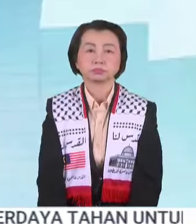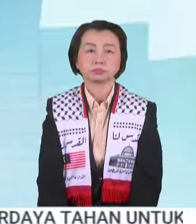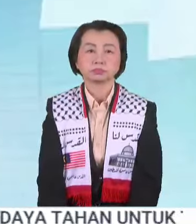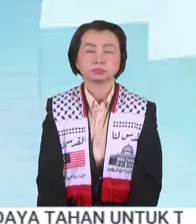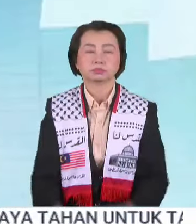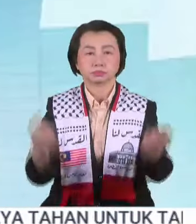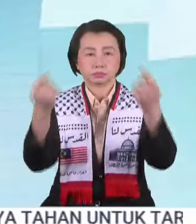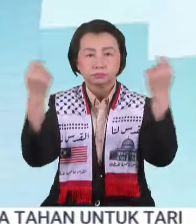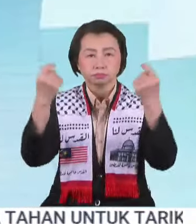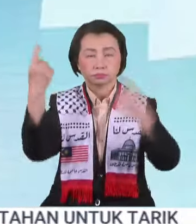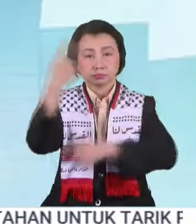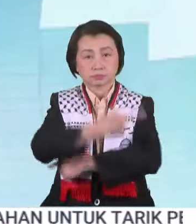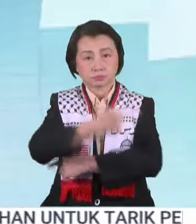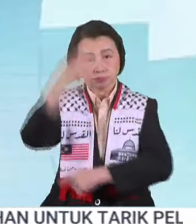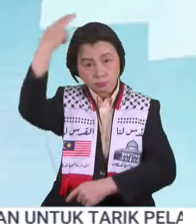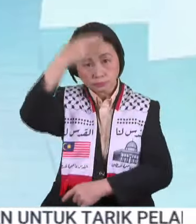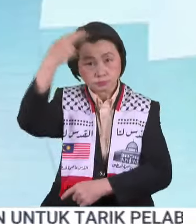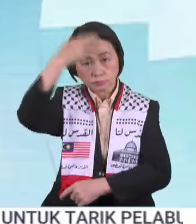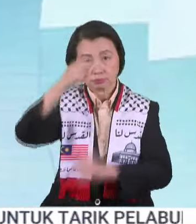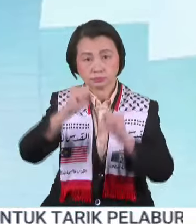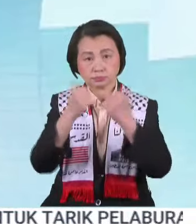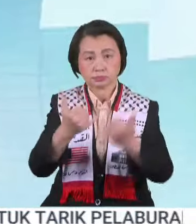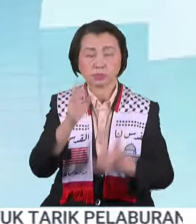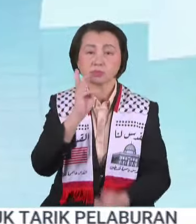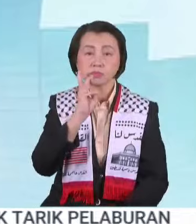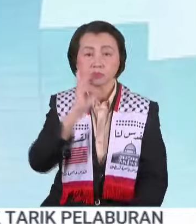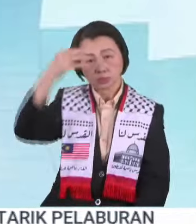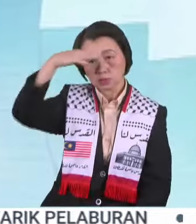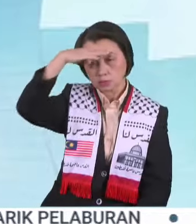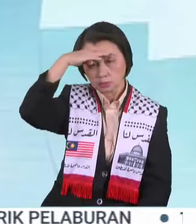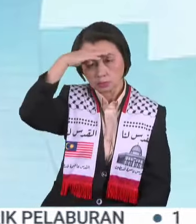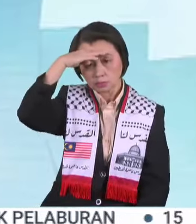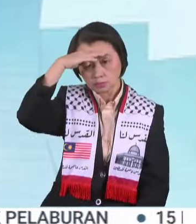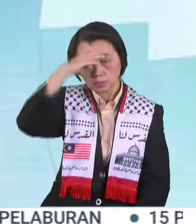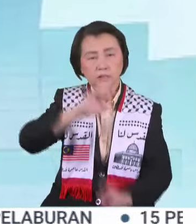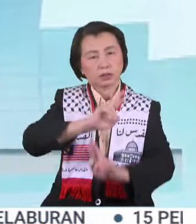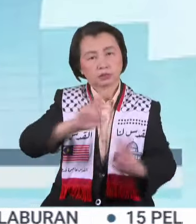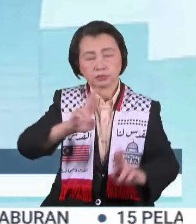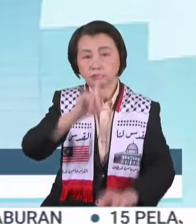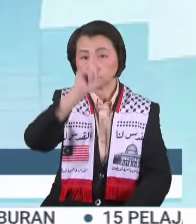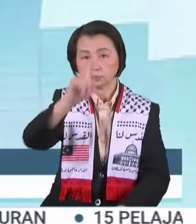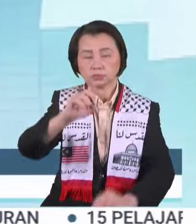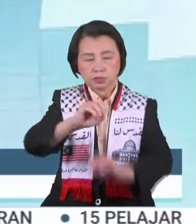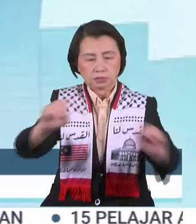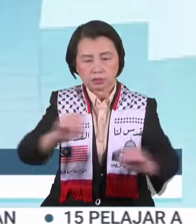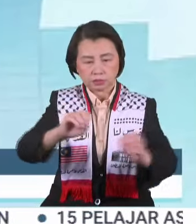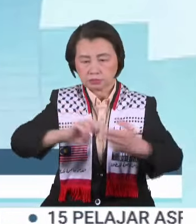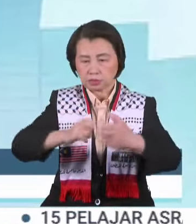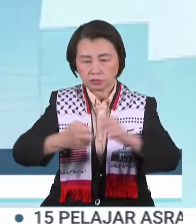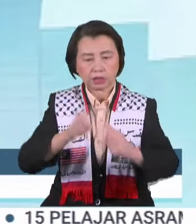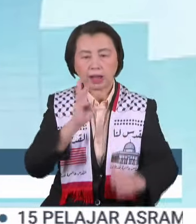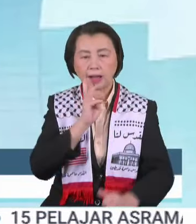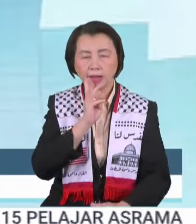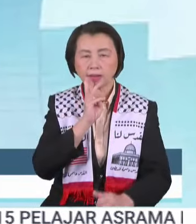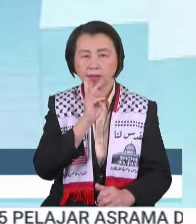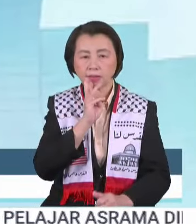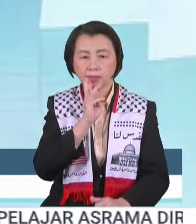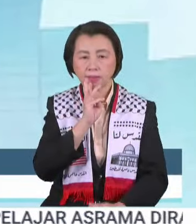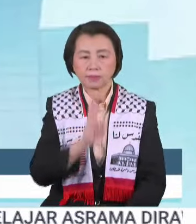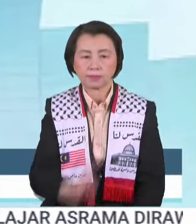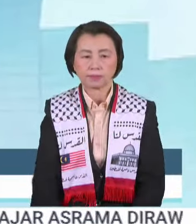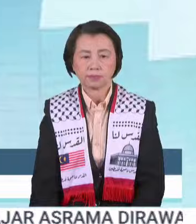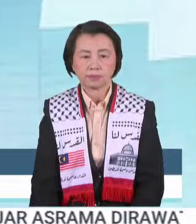Sempena sambutan Aidiladha, Syarikat Pengendali Air Johor, Renhill SAJ, sedia memastikan tiada gangguan bekalan air.